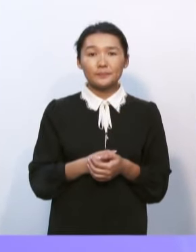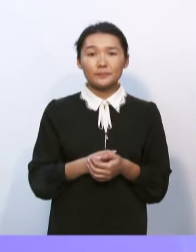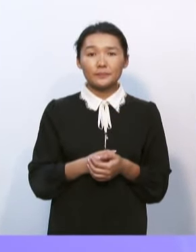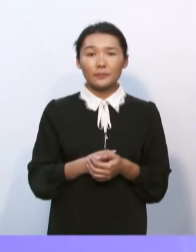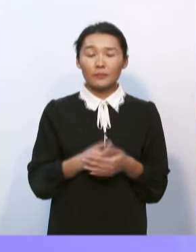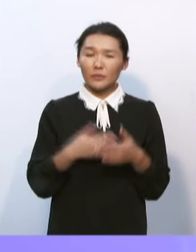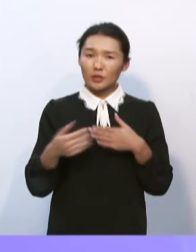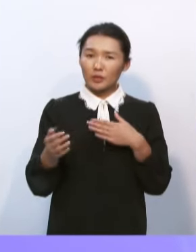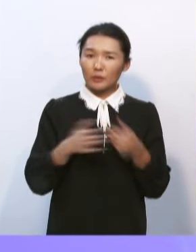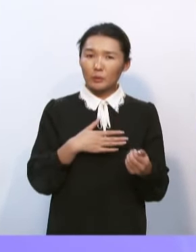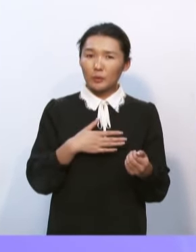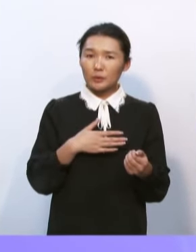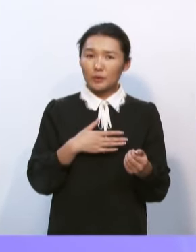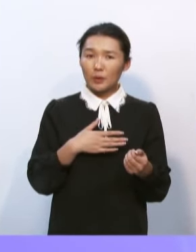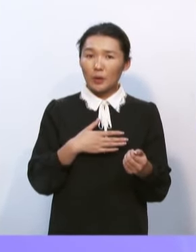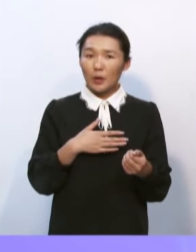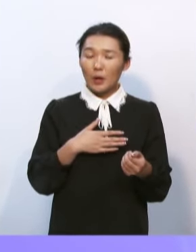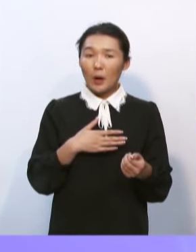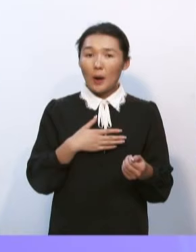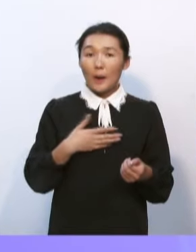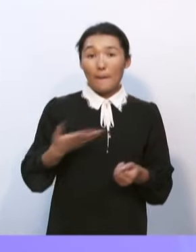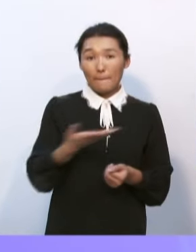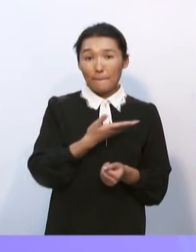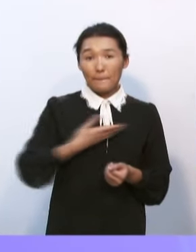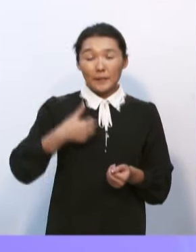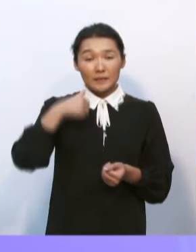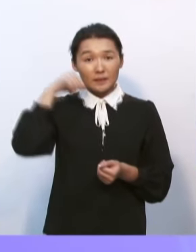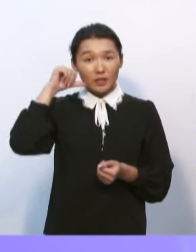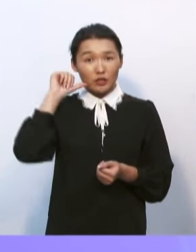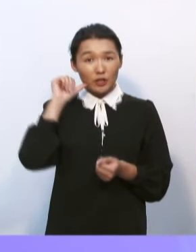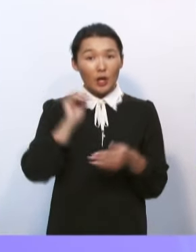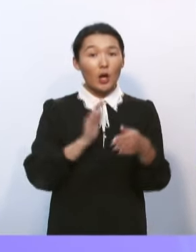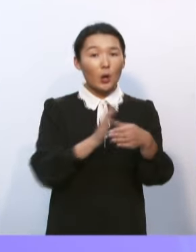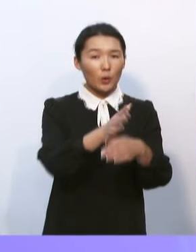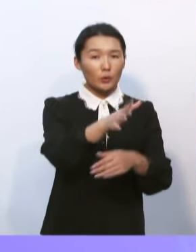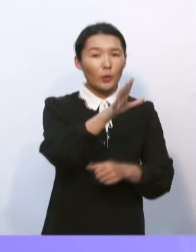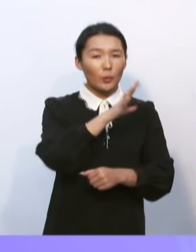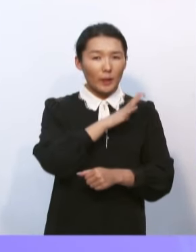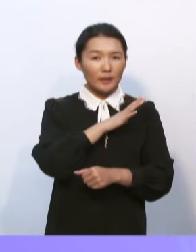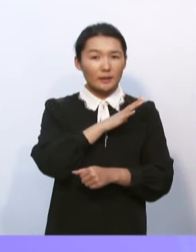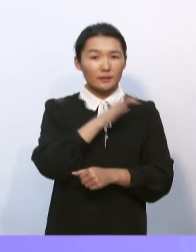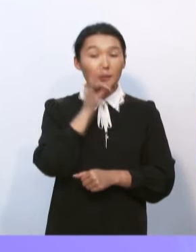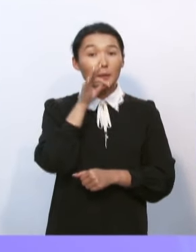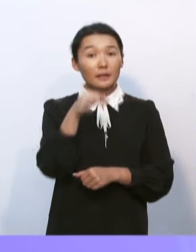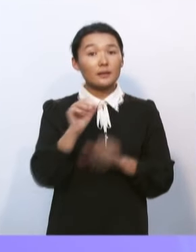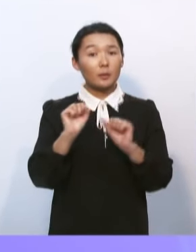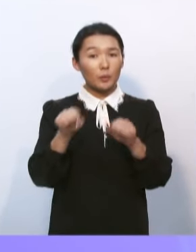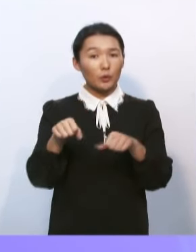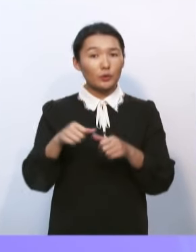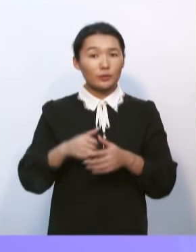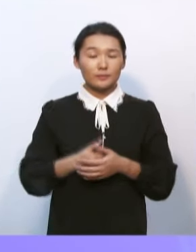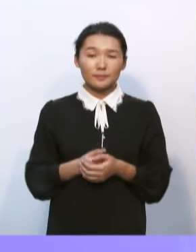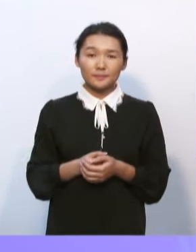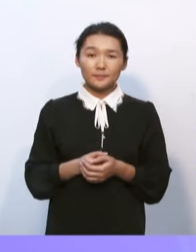Же болбосо биз кече конокко бардык. Деп айтсак болот.